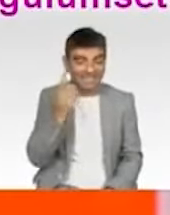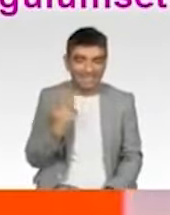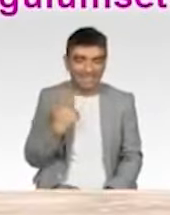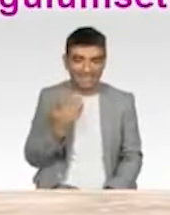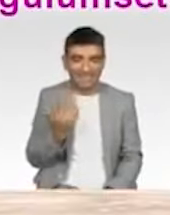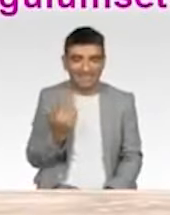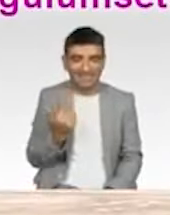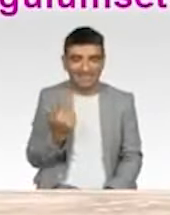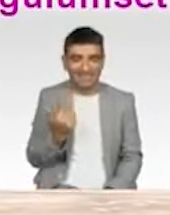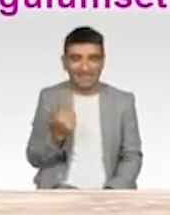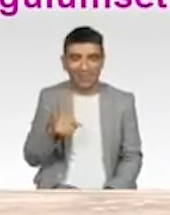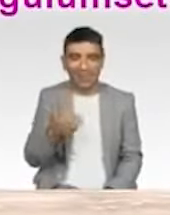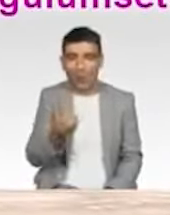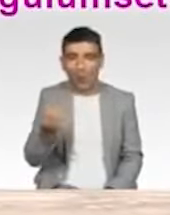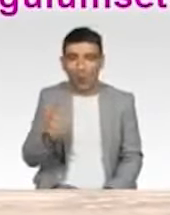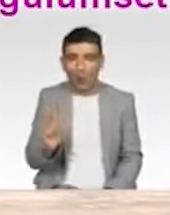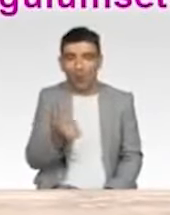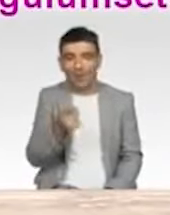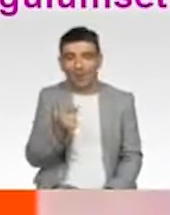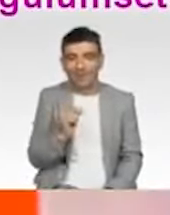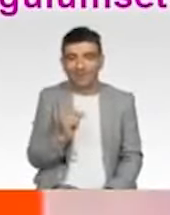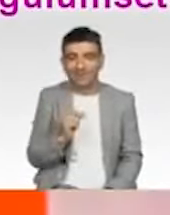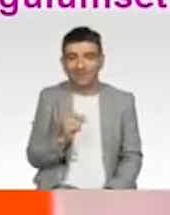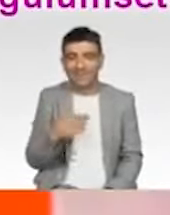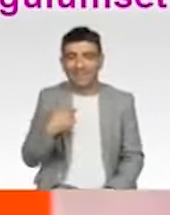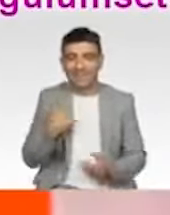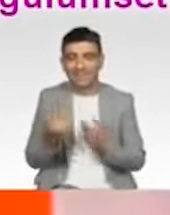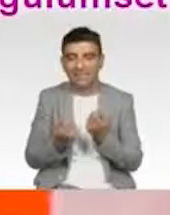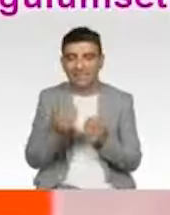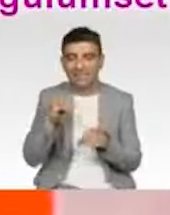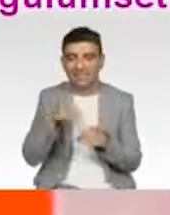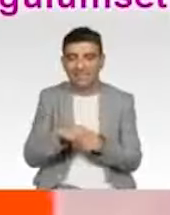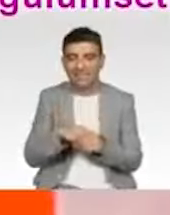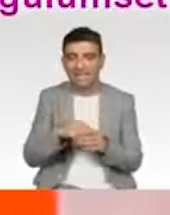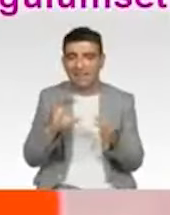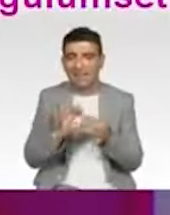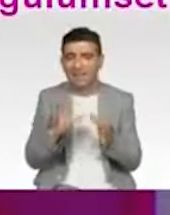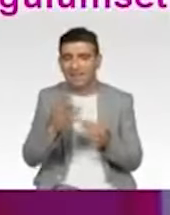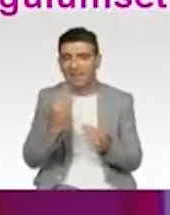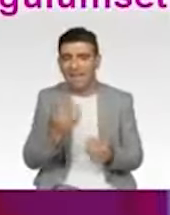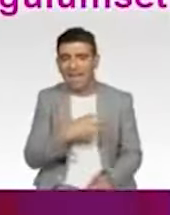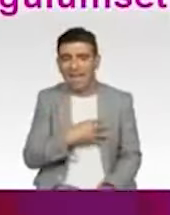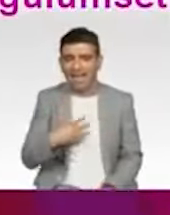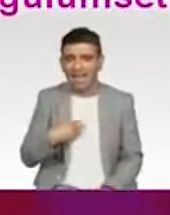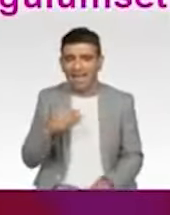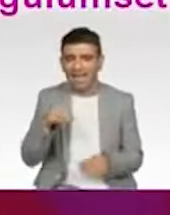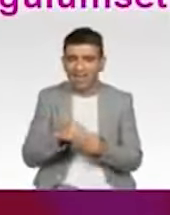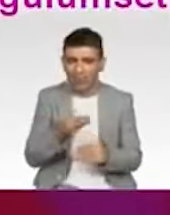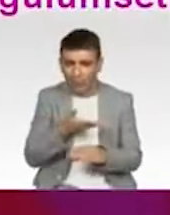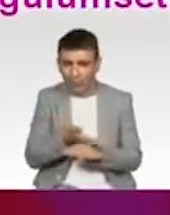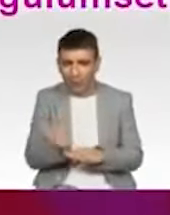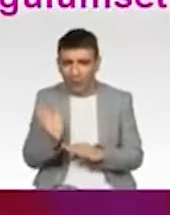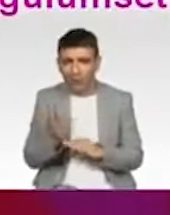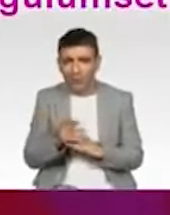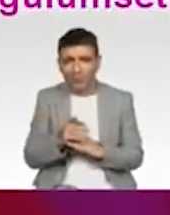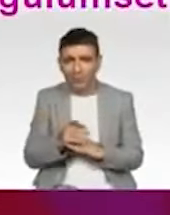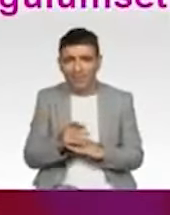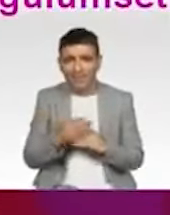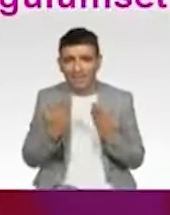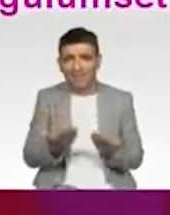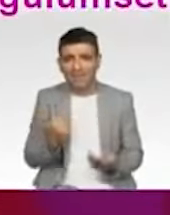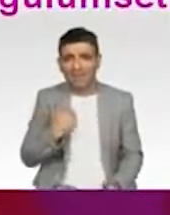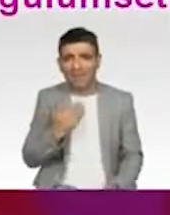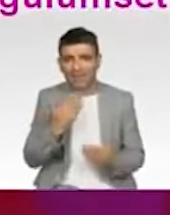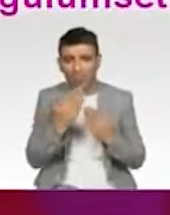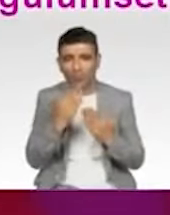kulağım sizde. Ama bu çok önemli. O çalışma cinsiyetten bağımsız olarak doğan her çocuğun anne ömründen götürdüğünü. Evet, onu ben